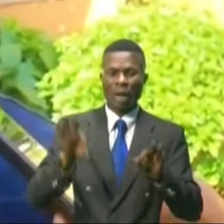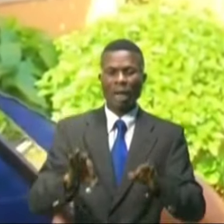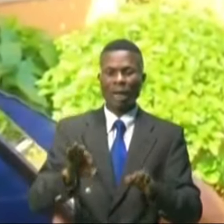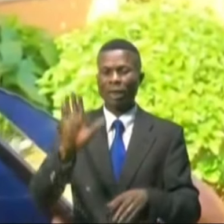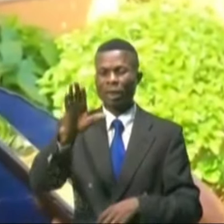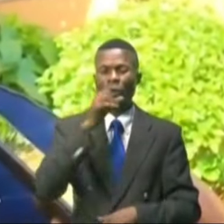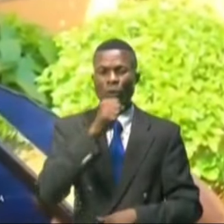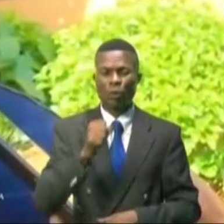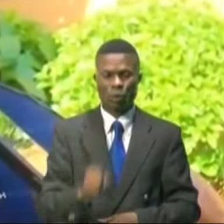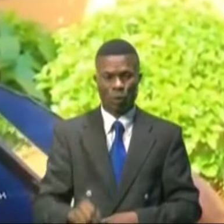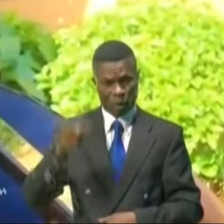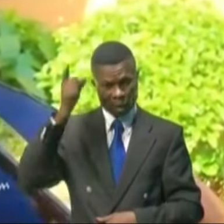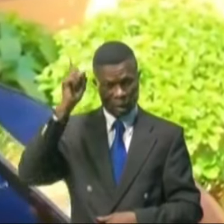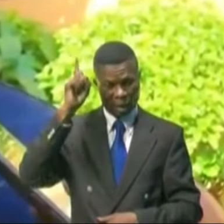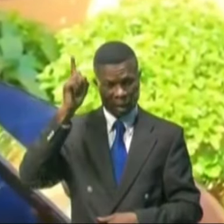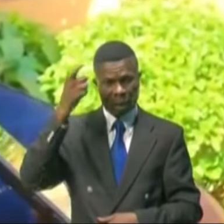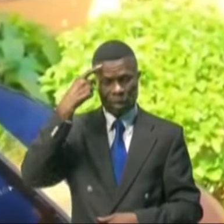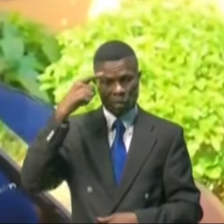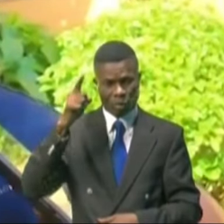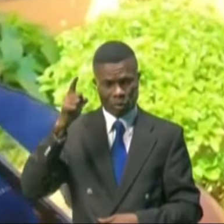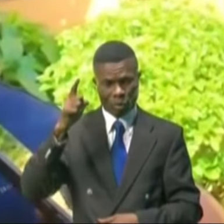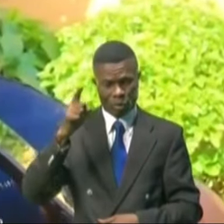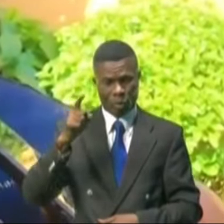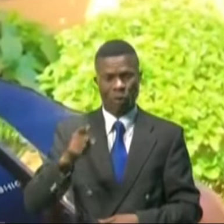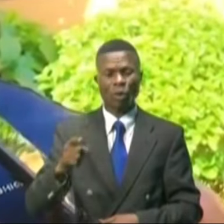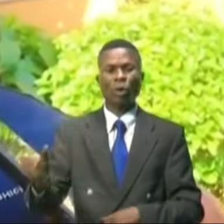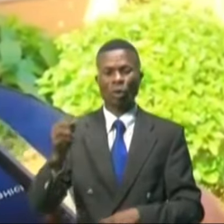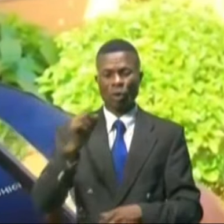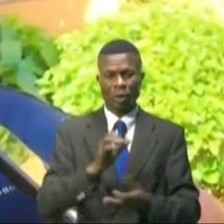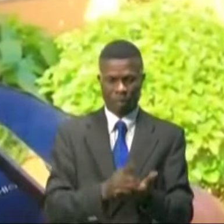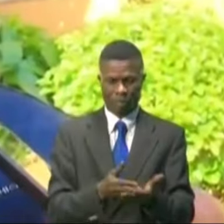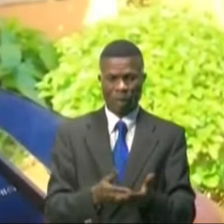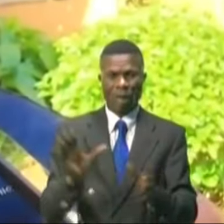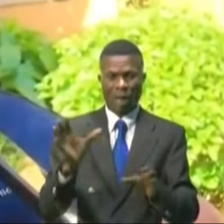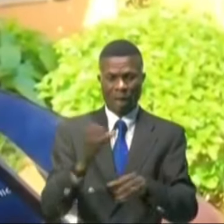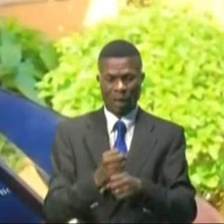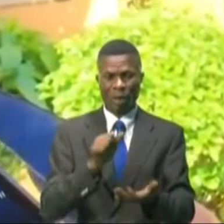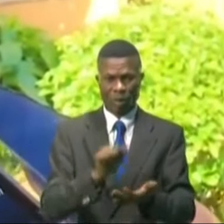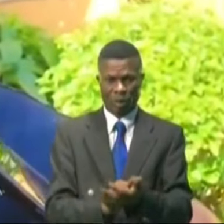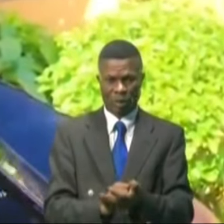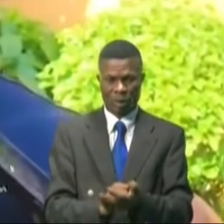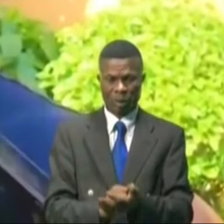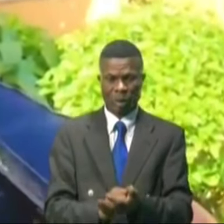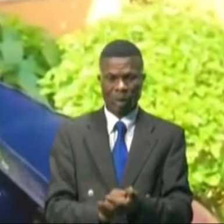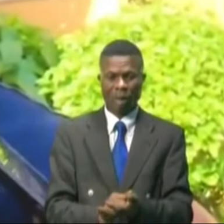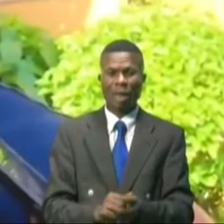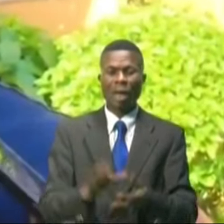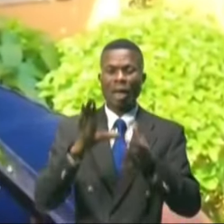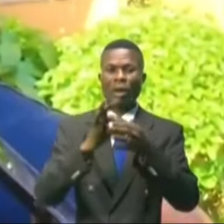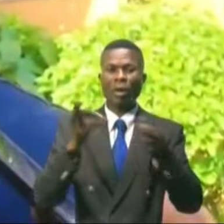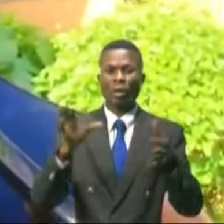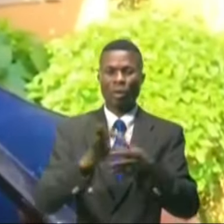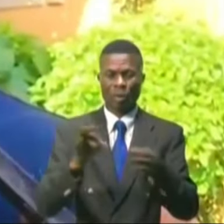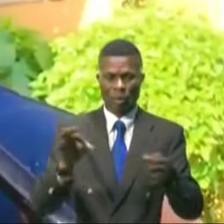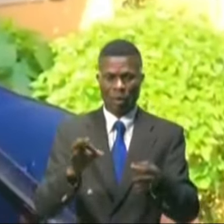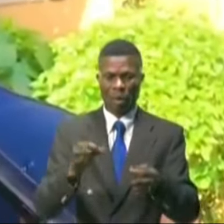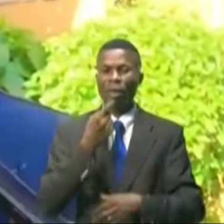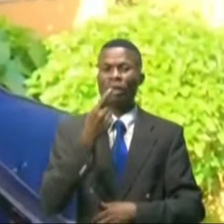ancêtres, pour son édification. En conclusion, un proverbe bosniak dit